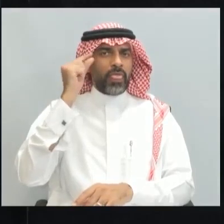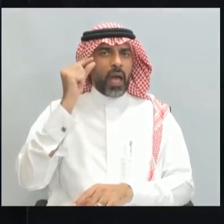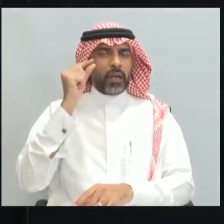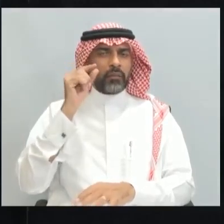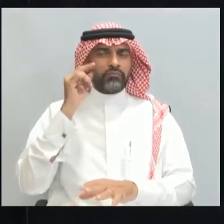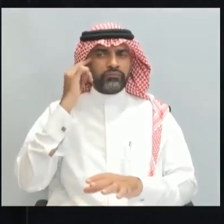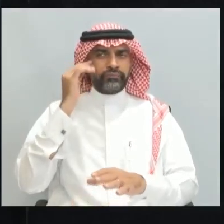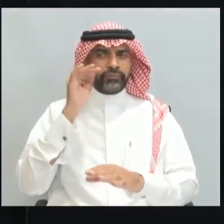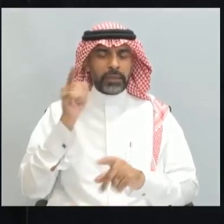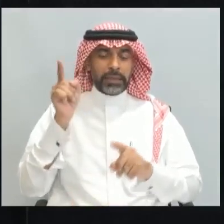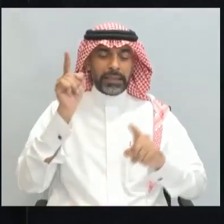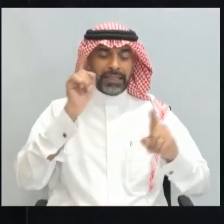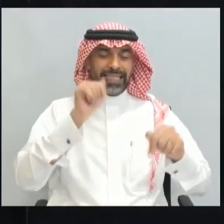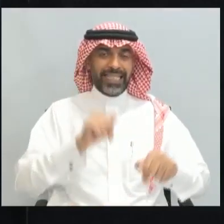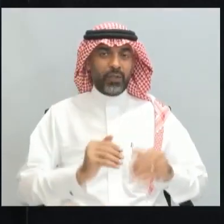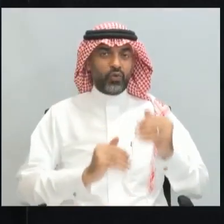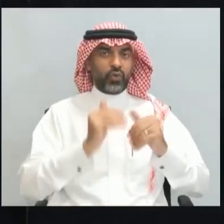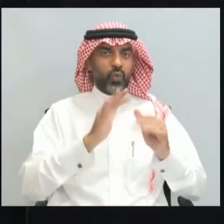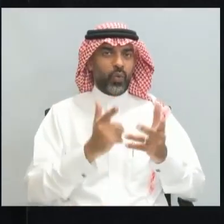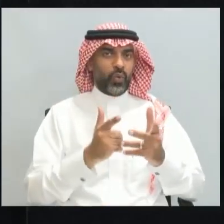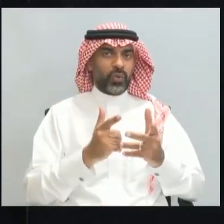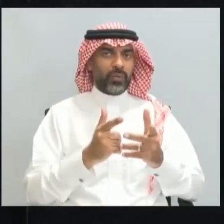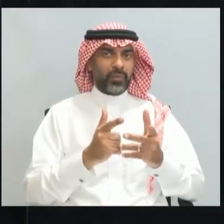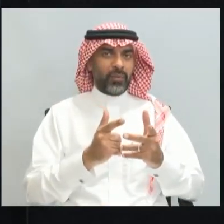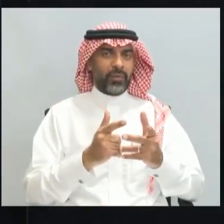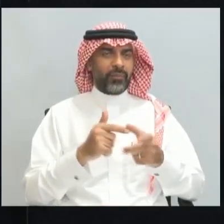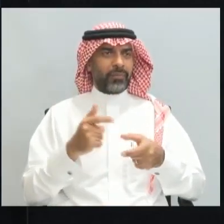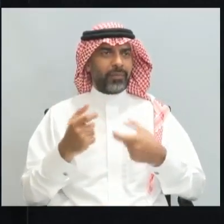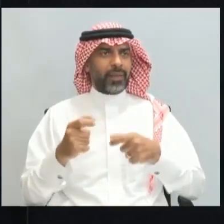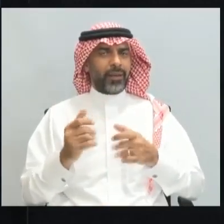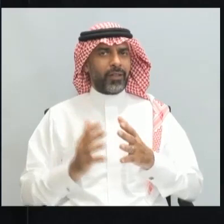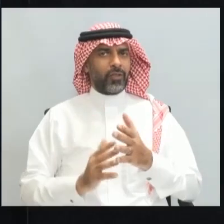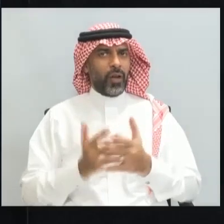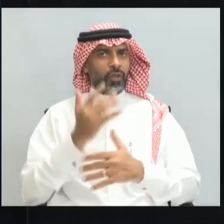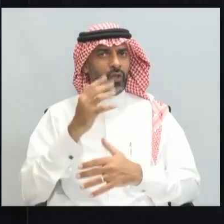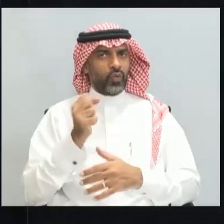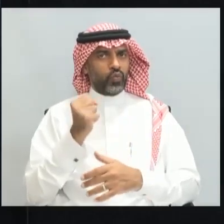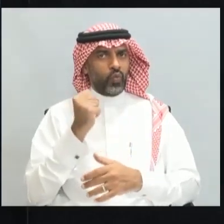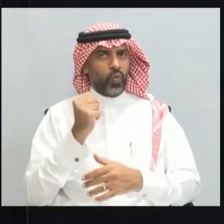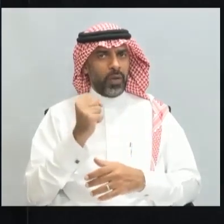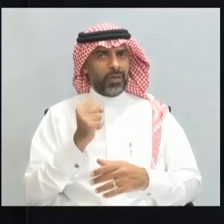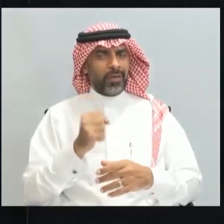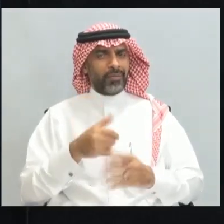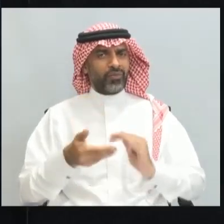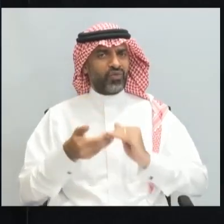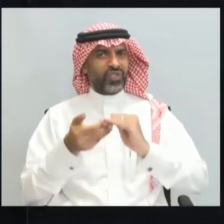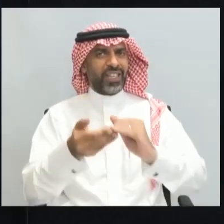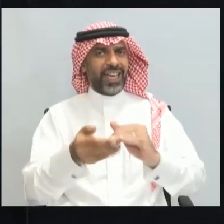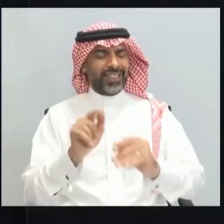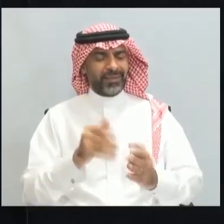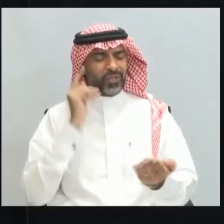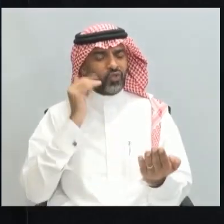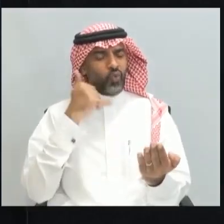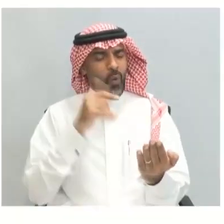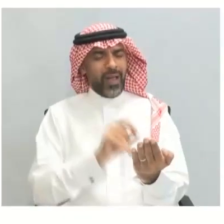الحالي الى ان اصبحت هذه الخرائط ذات تقنيات عاليه تسهل وتساعد الوصول الى